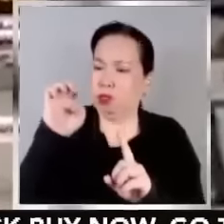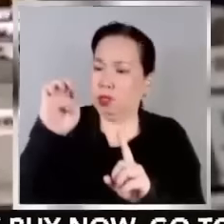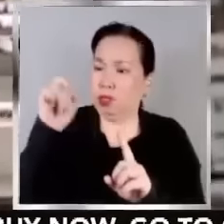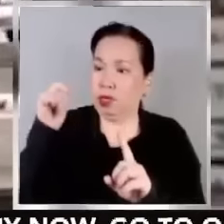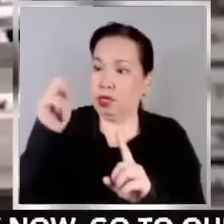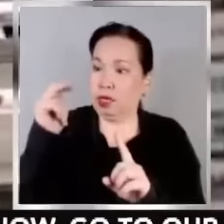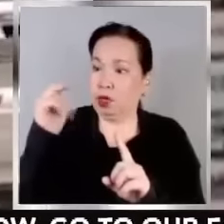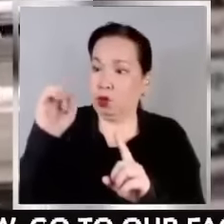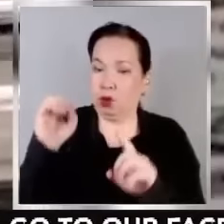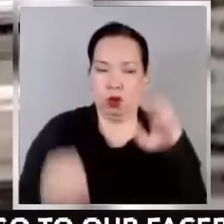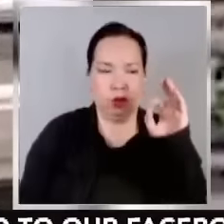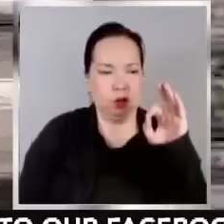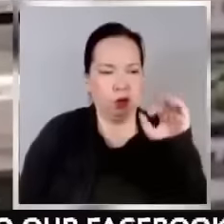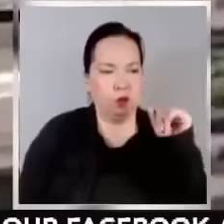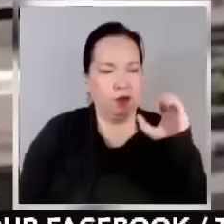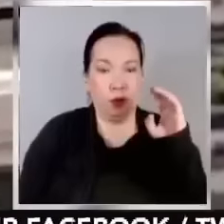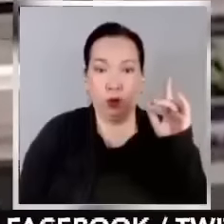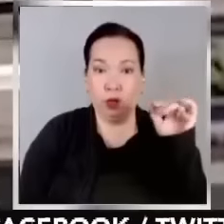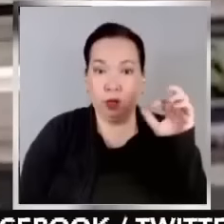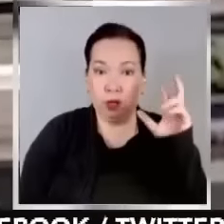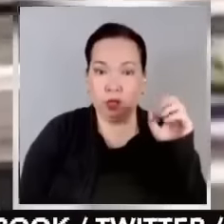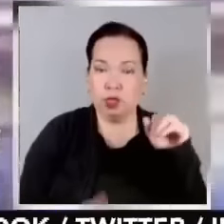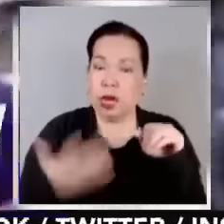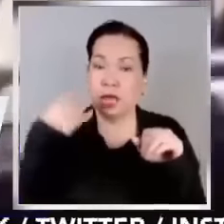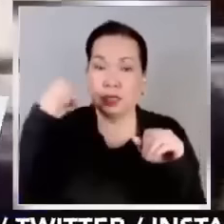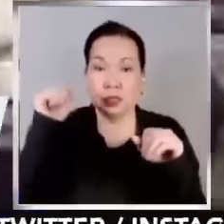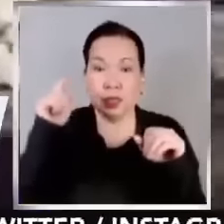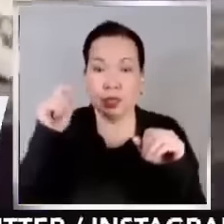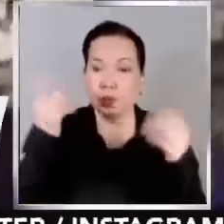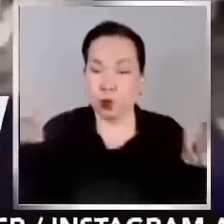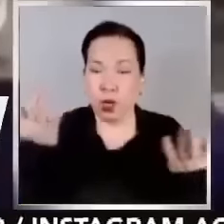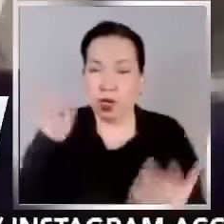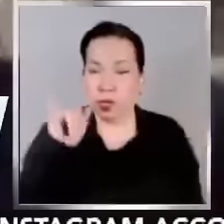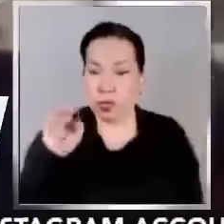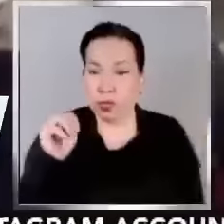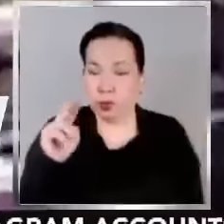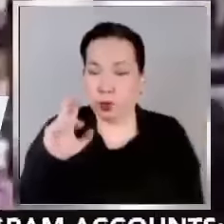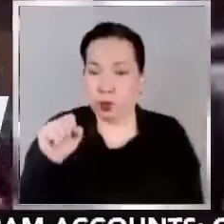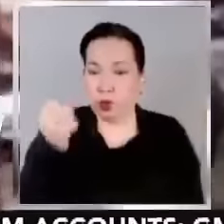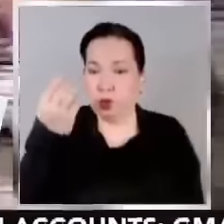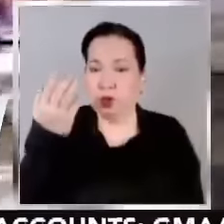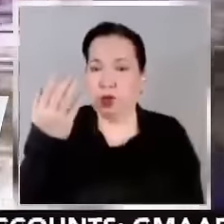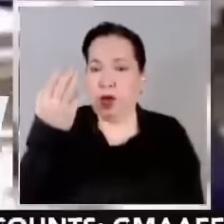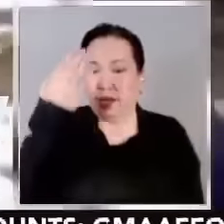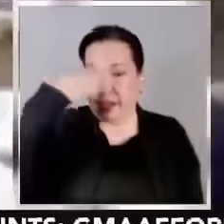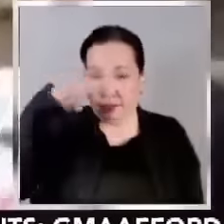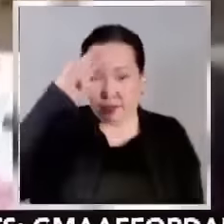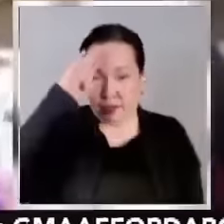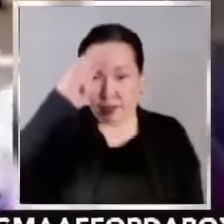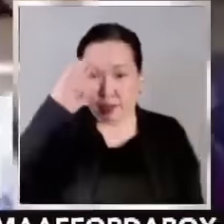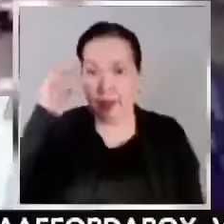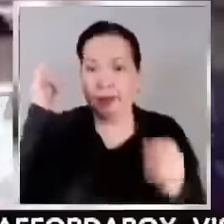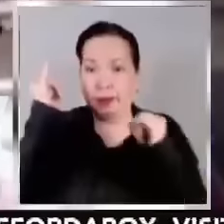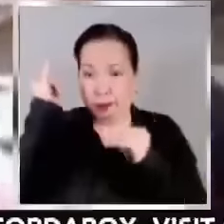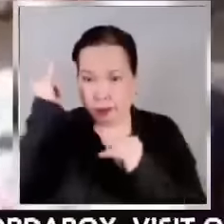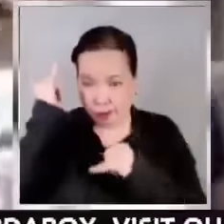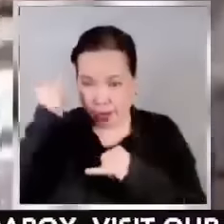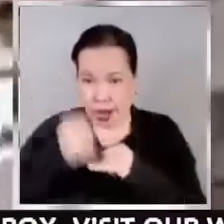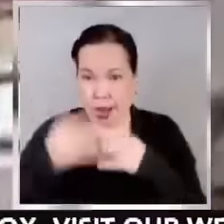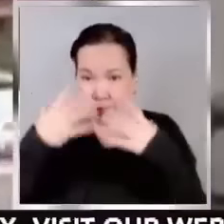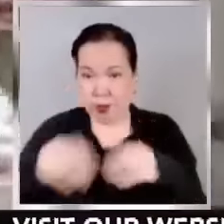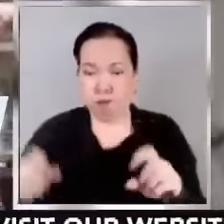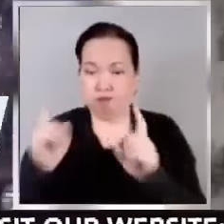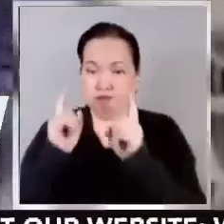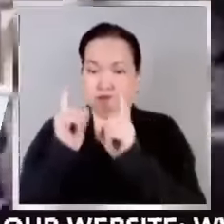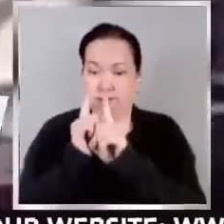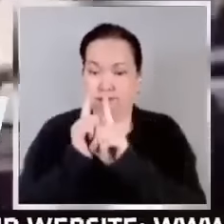nitong nakarang Sabado na ginanap sa Imus, Cavite. Sa dulo ng laban, nagyakapan ang dalawang atleta pero